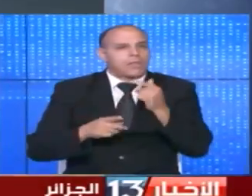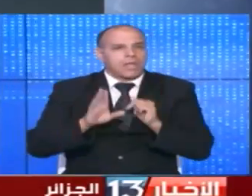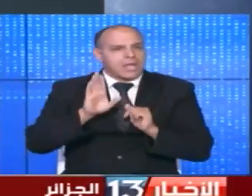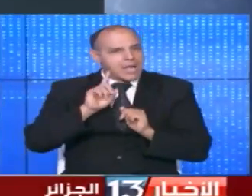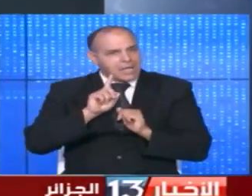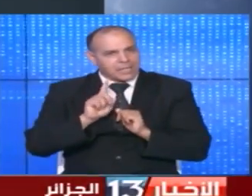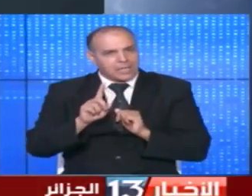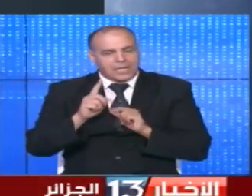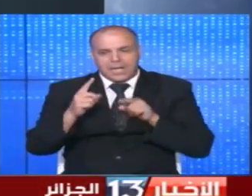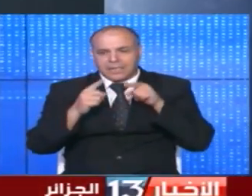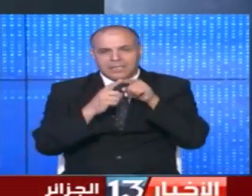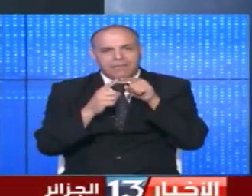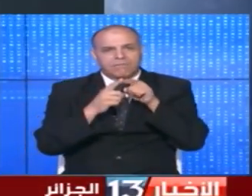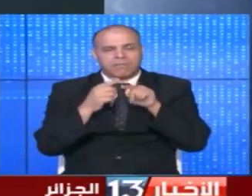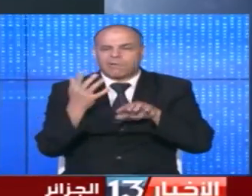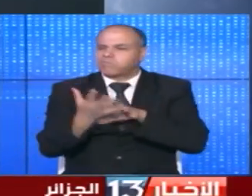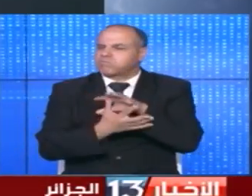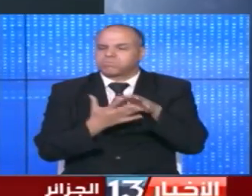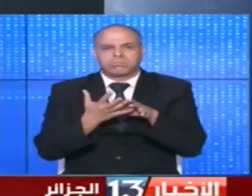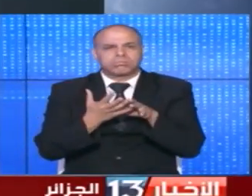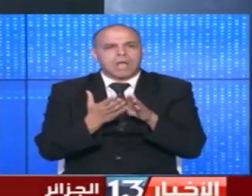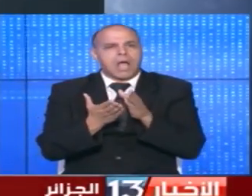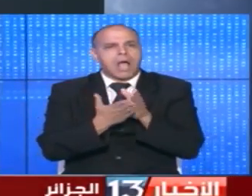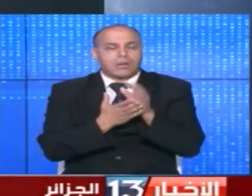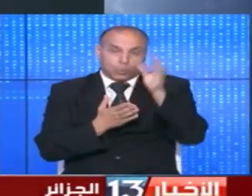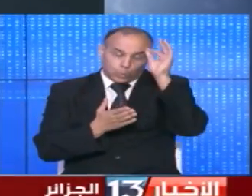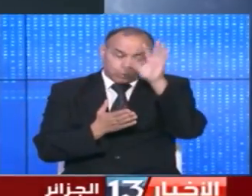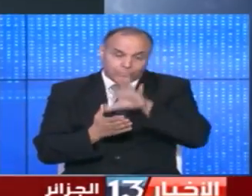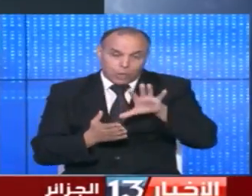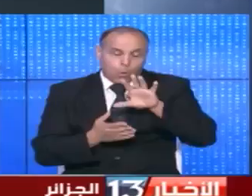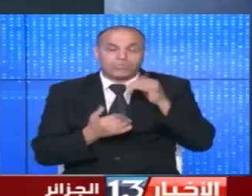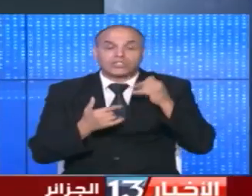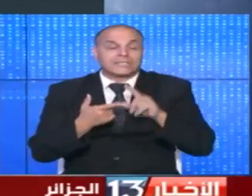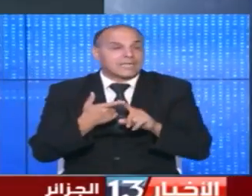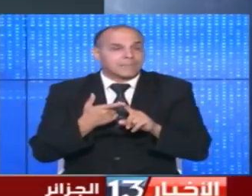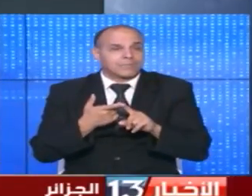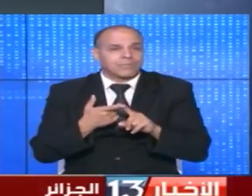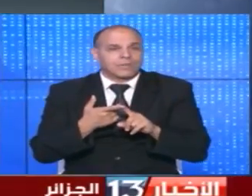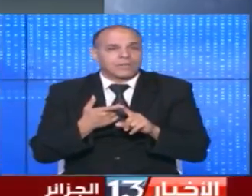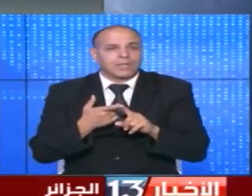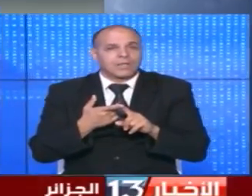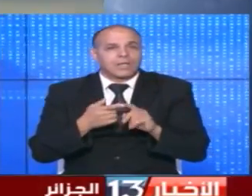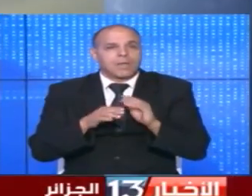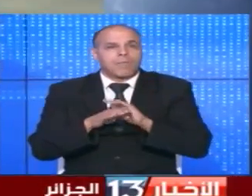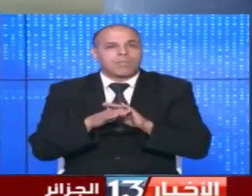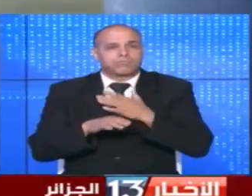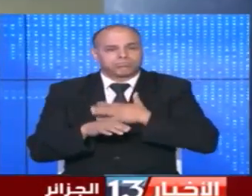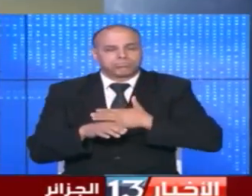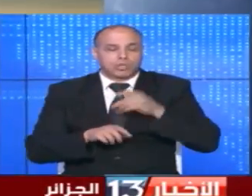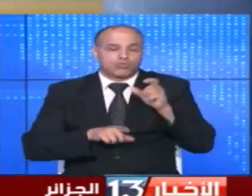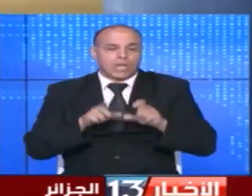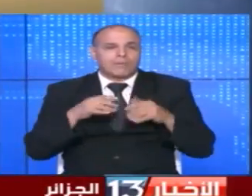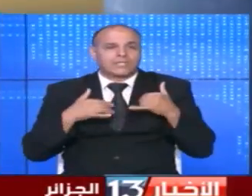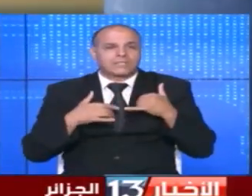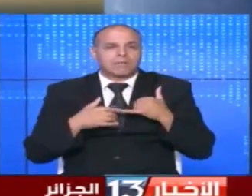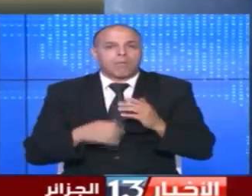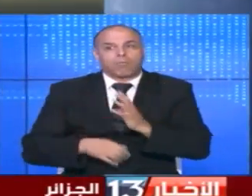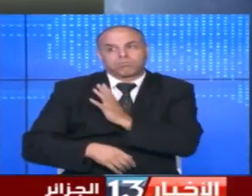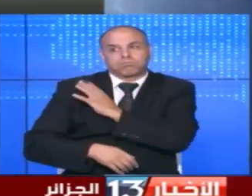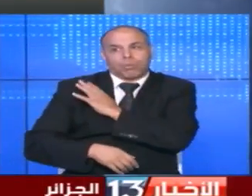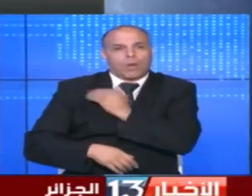تهدف الى التشويش على هذا الاستحقاق الوطني وفق تعبيره وفي اطار طمانه الشعب اكد رئيس الاركان